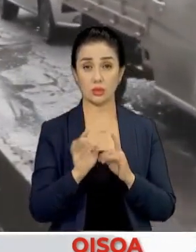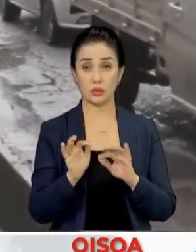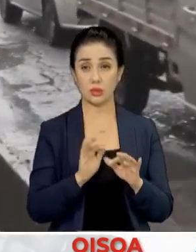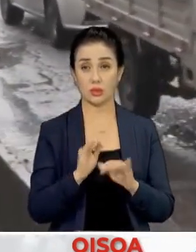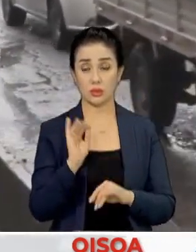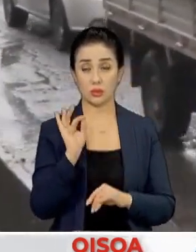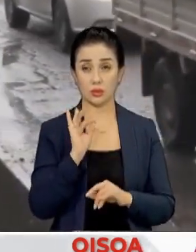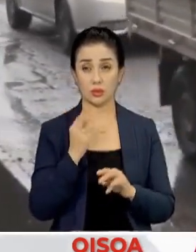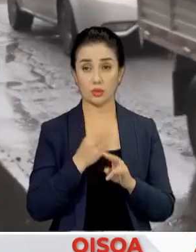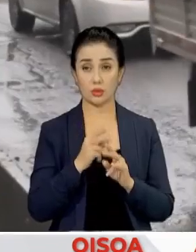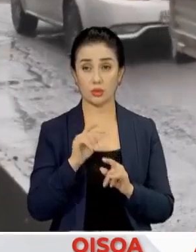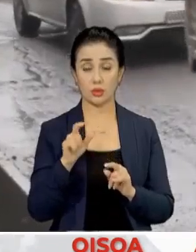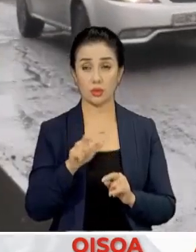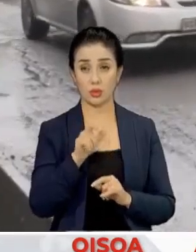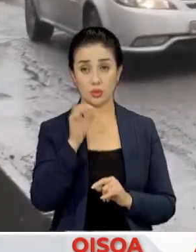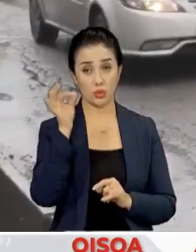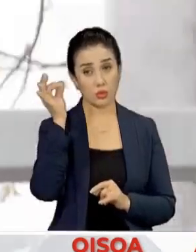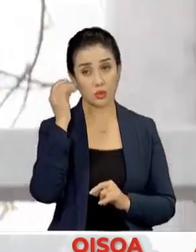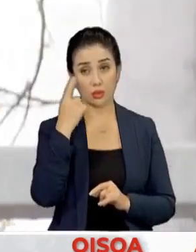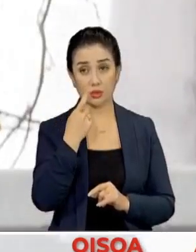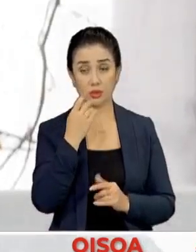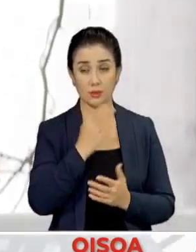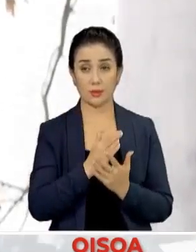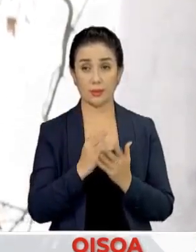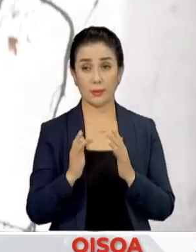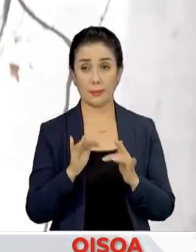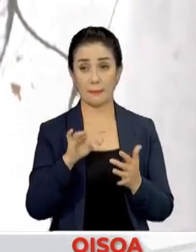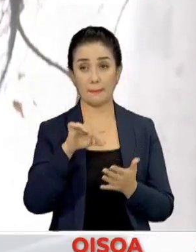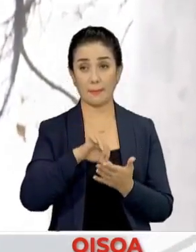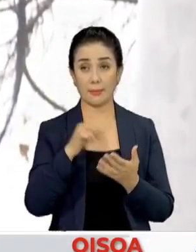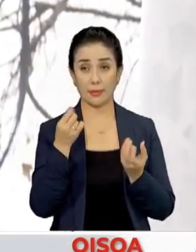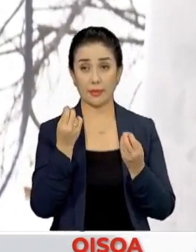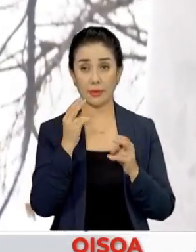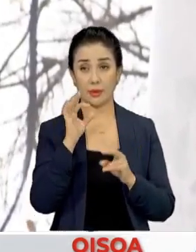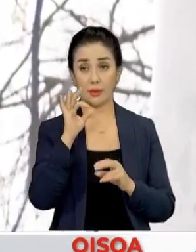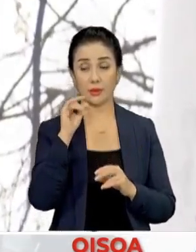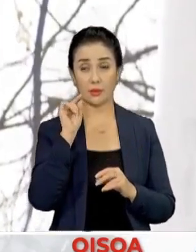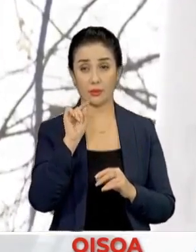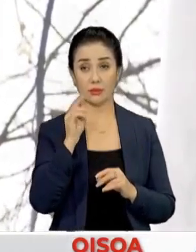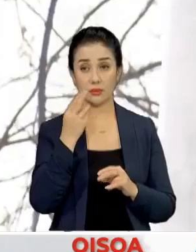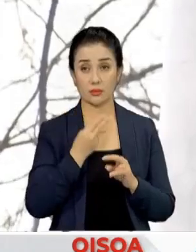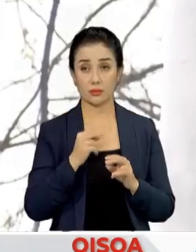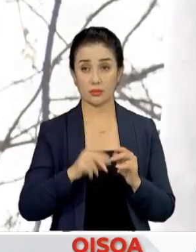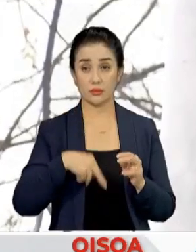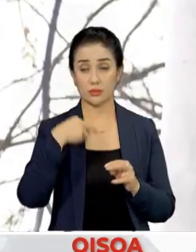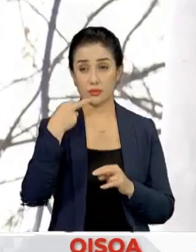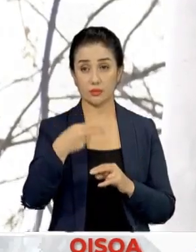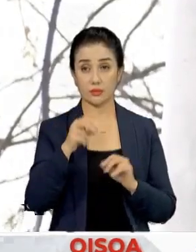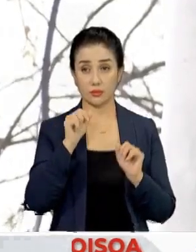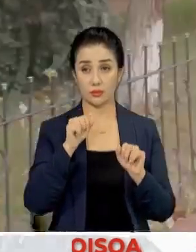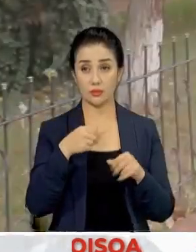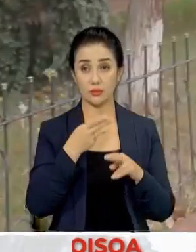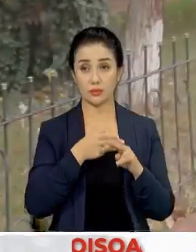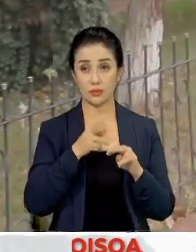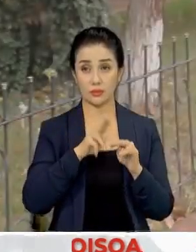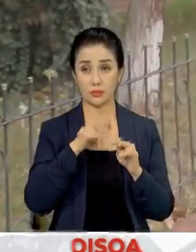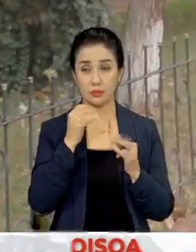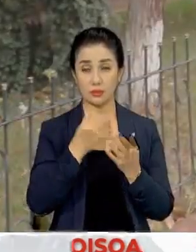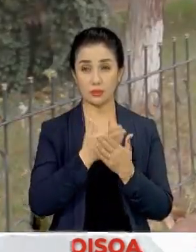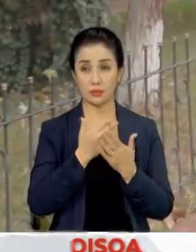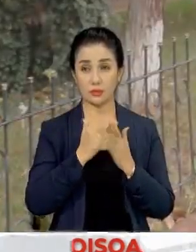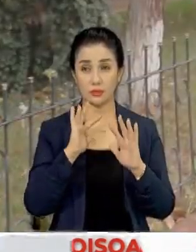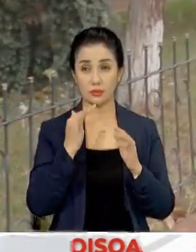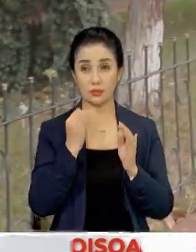harakatlanish yuzasidan yo'lovchilarga eslatib turadi. Harakat ishtirokchilari maxsus tugmani bosgan holda yo'lni kesib o'tishlari mumkin. Ushbu yangilik